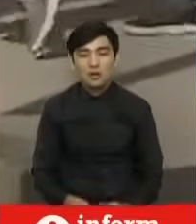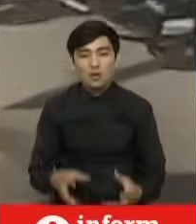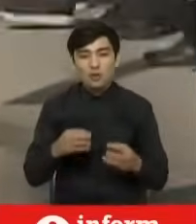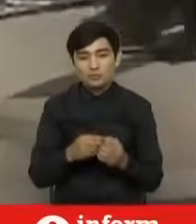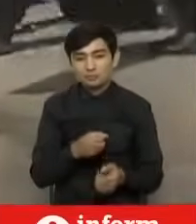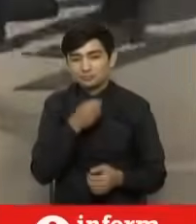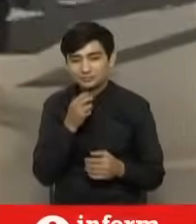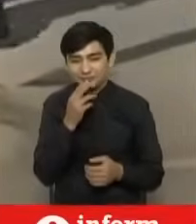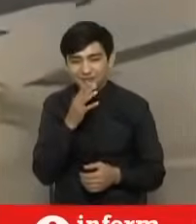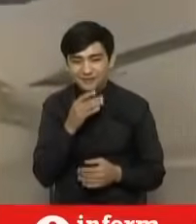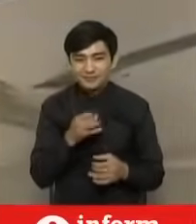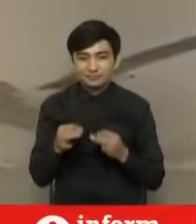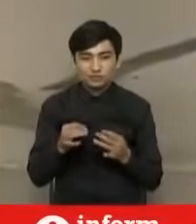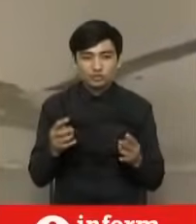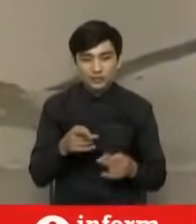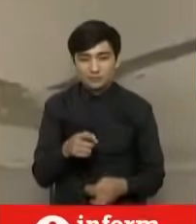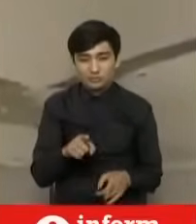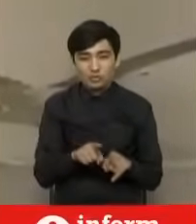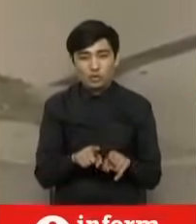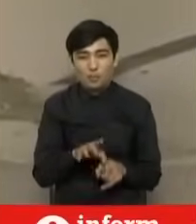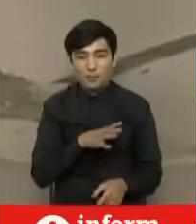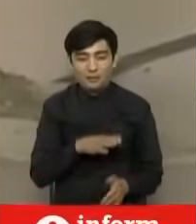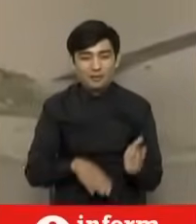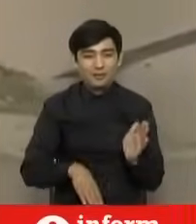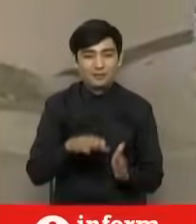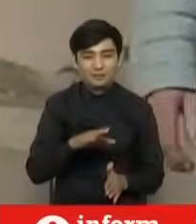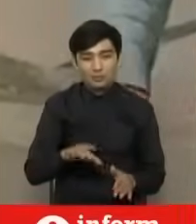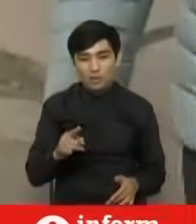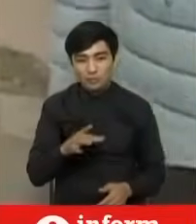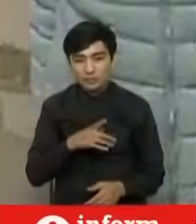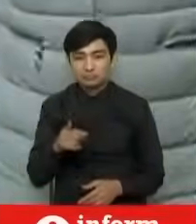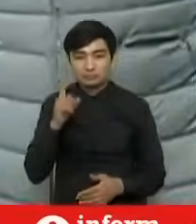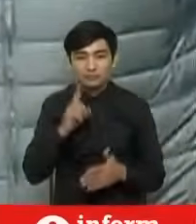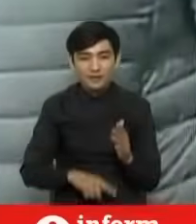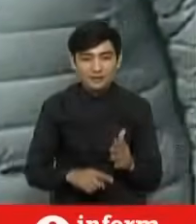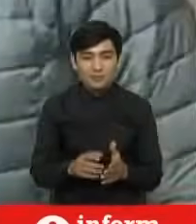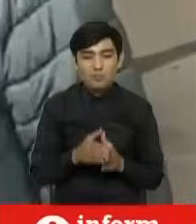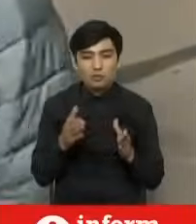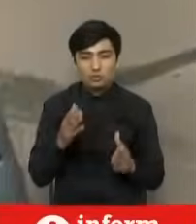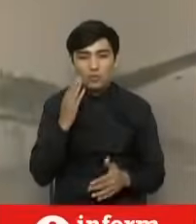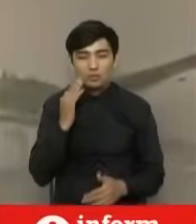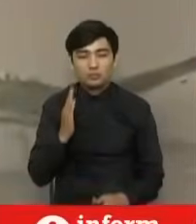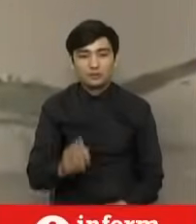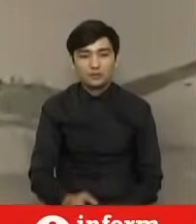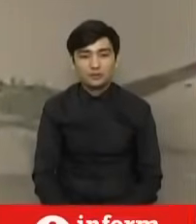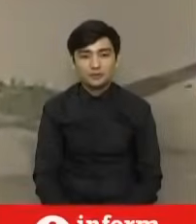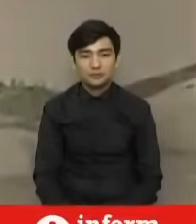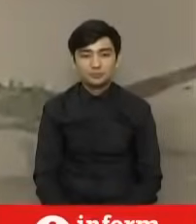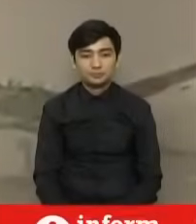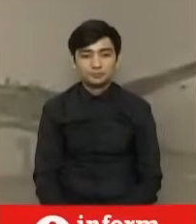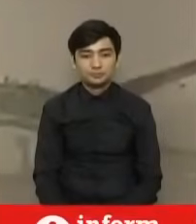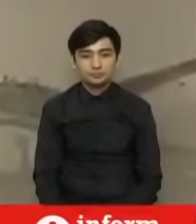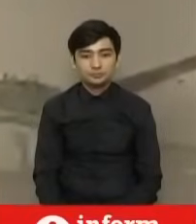с подростками помнить, что вы тоже когда-то были детьми. И тогда выстроить доверительные отношения станет намного проще. Оксана Матасова, Рамиль